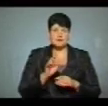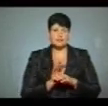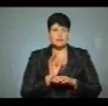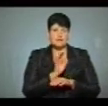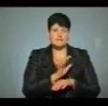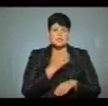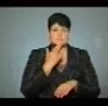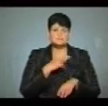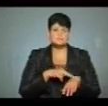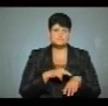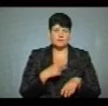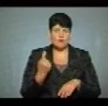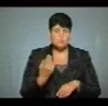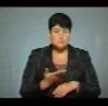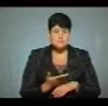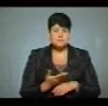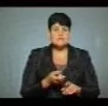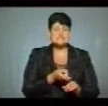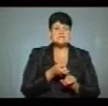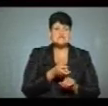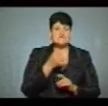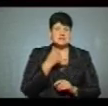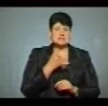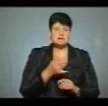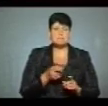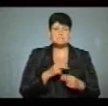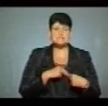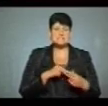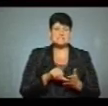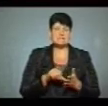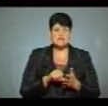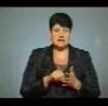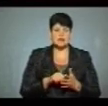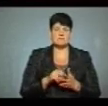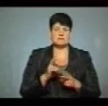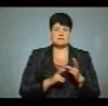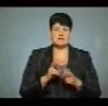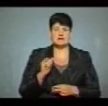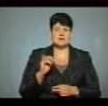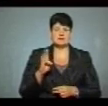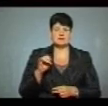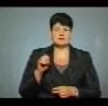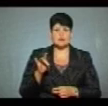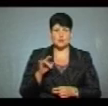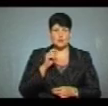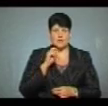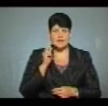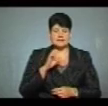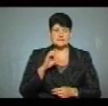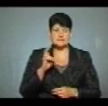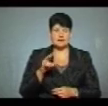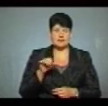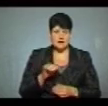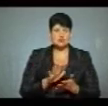до Нацполіції області. Зв'язатися із представниками підприємства «Дінтер Україна» «Скала» щодо можливого забруднення цим